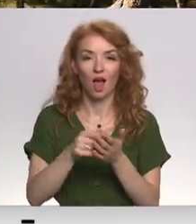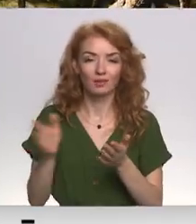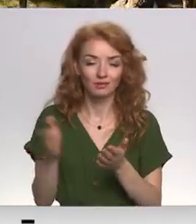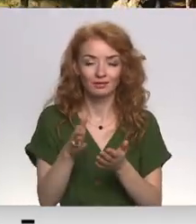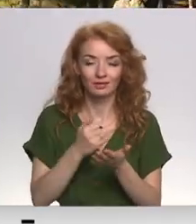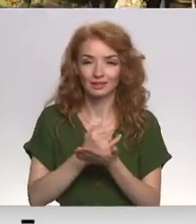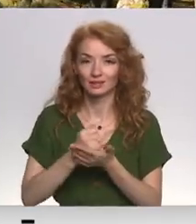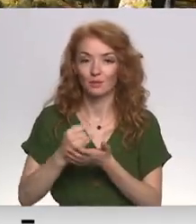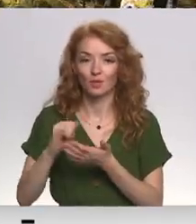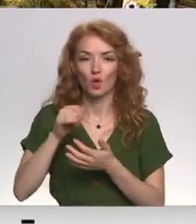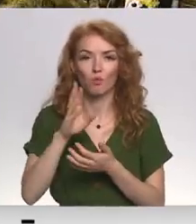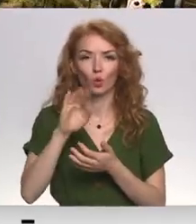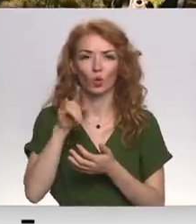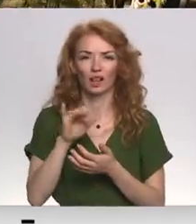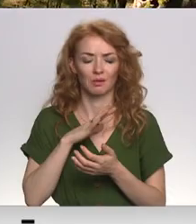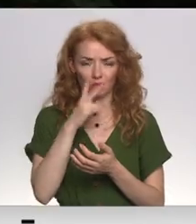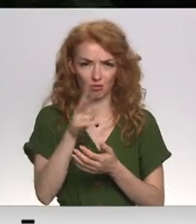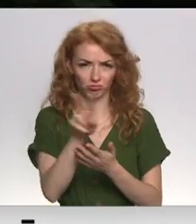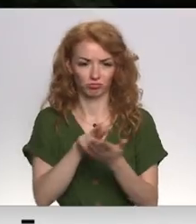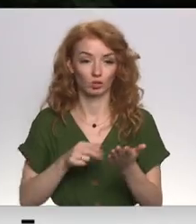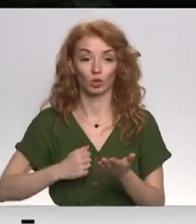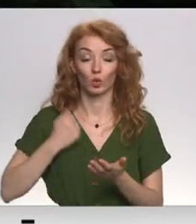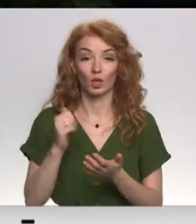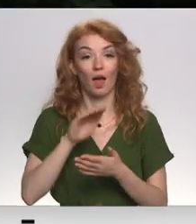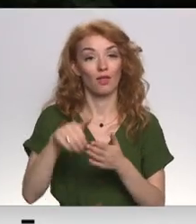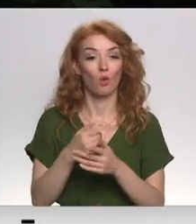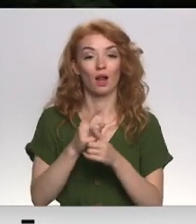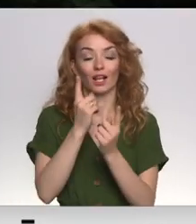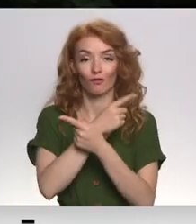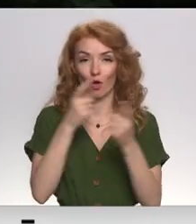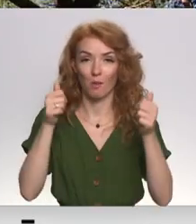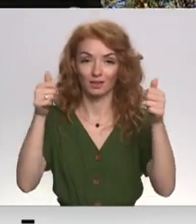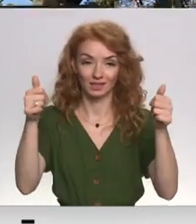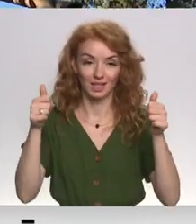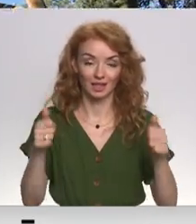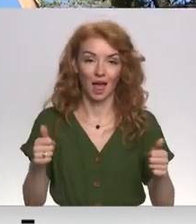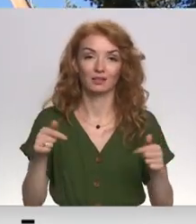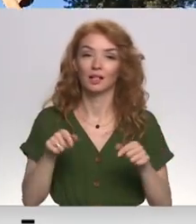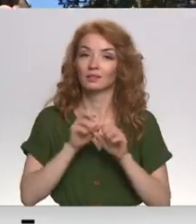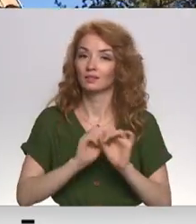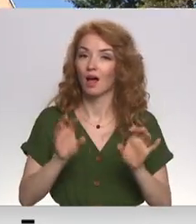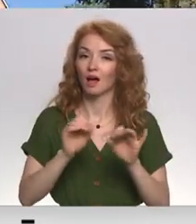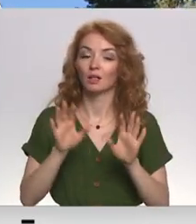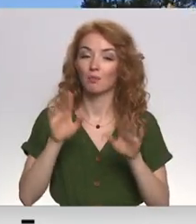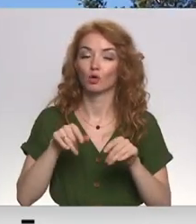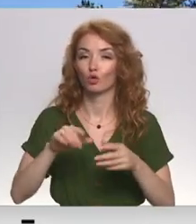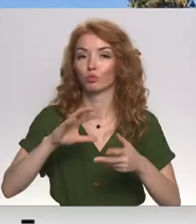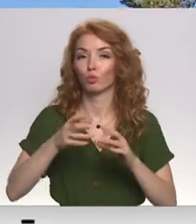jo mazie burti bija kļuvuši nesalasāmi. Restaurēts arī informācijas stends, kas stāsta par Bumbu kalnā